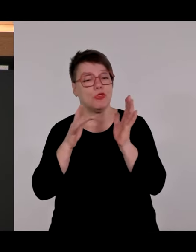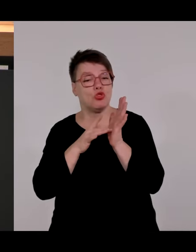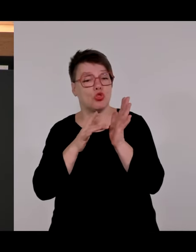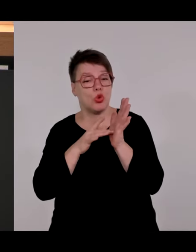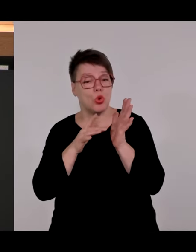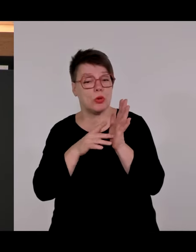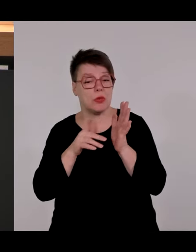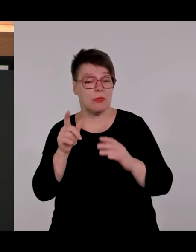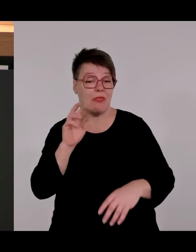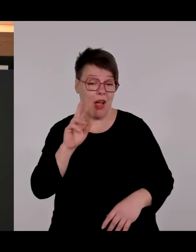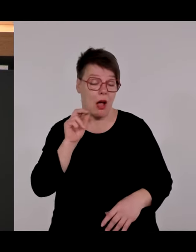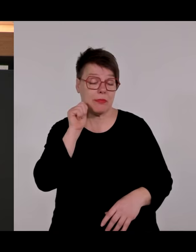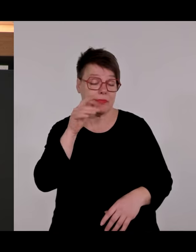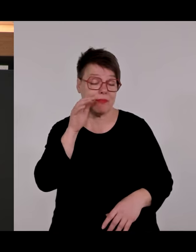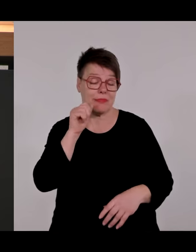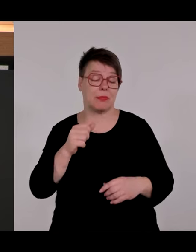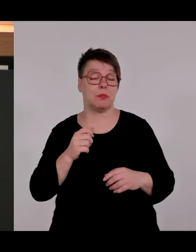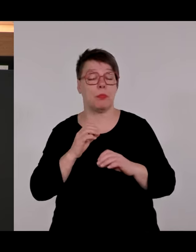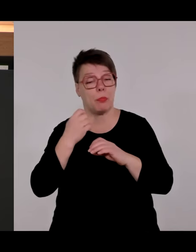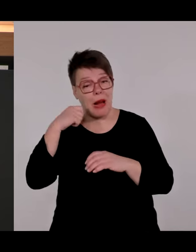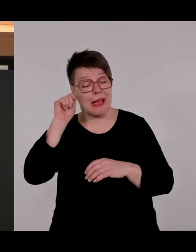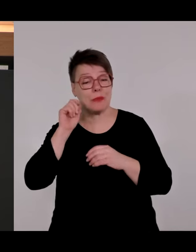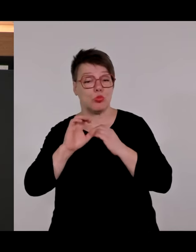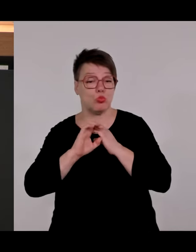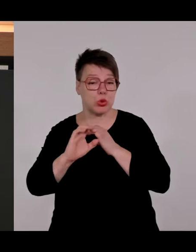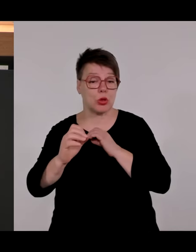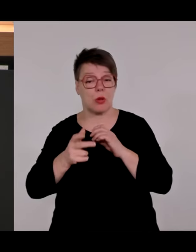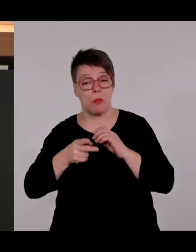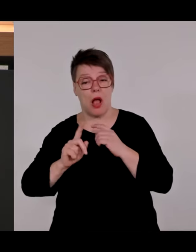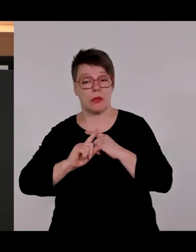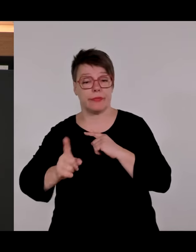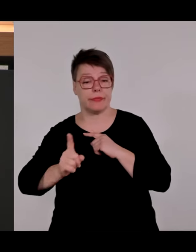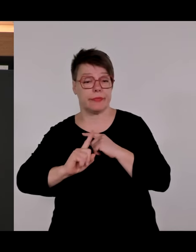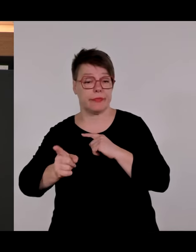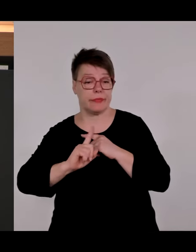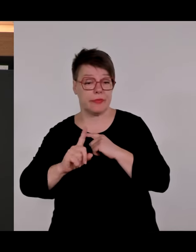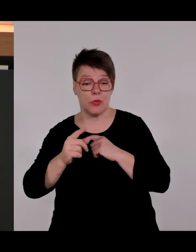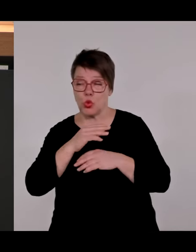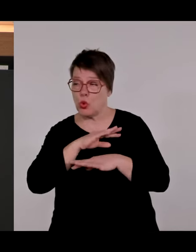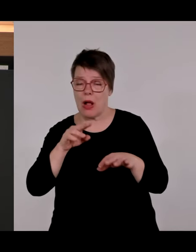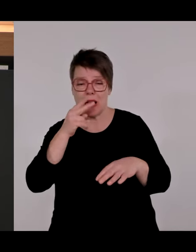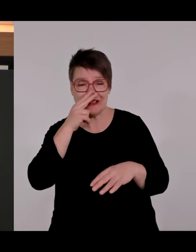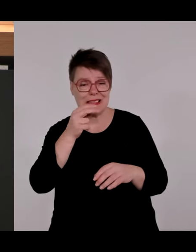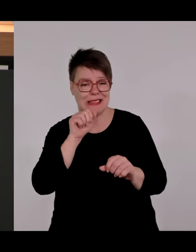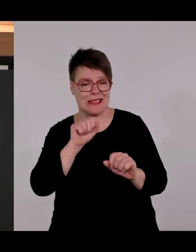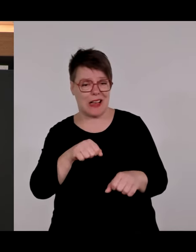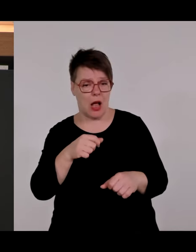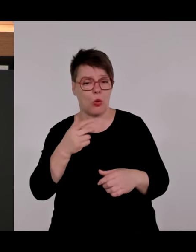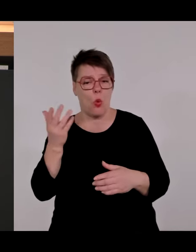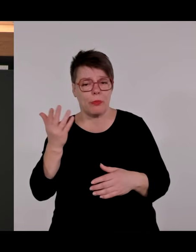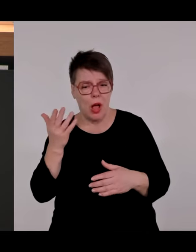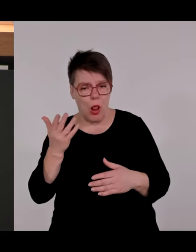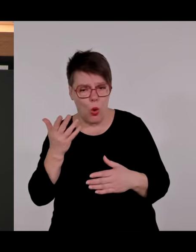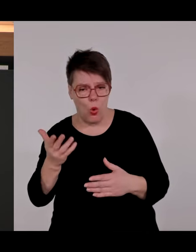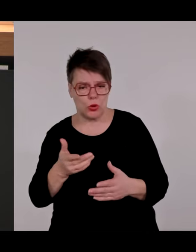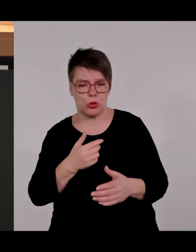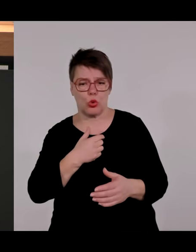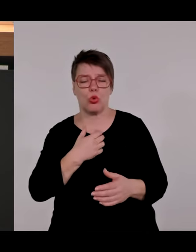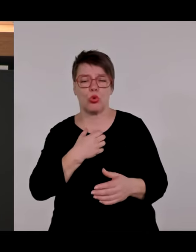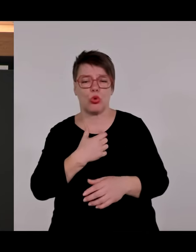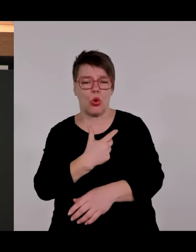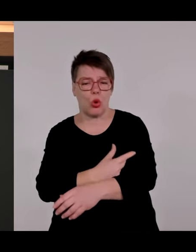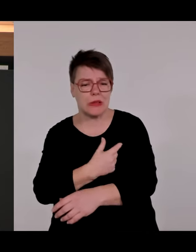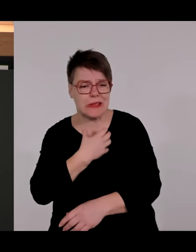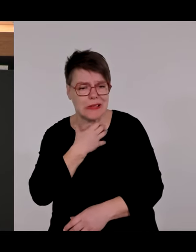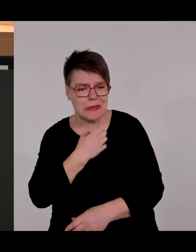auch Drogenhandel sind in jeder Grünfläche und leider auch in fast jeder zweiten U-Bahn in Berlin zu beobachten. Dafür brauchen wir